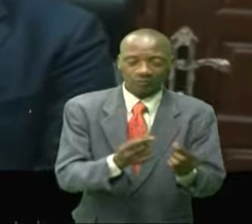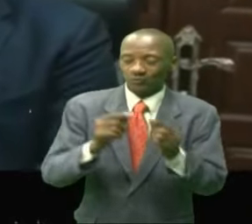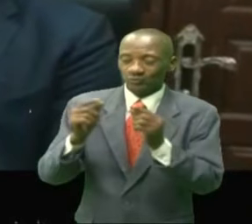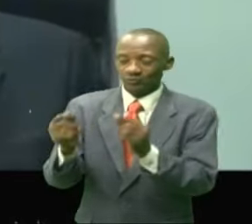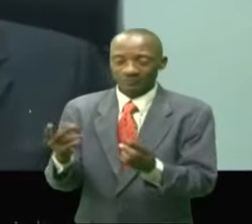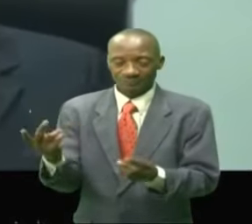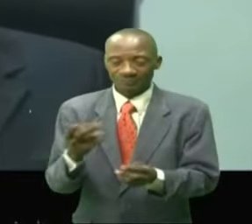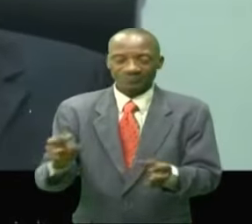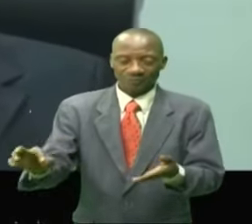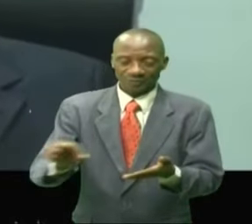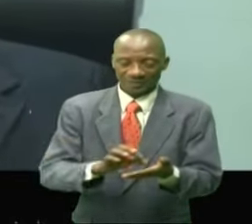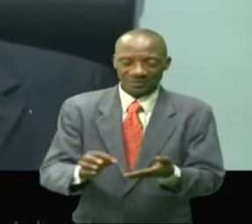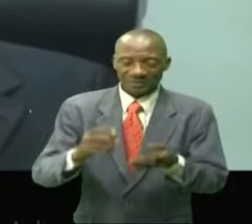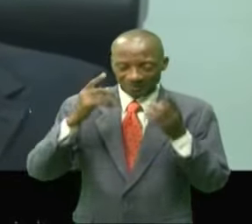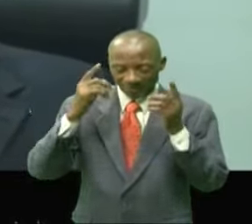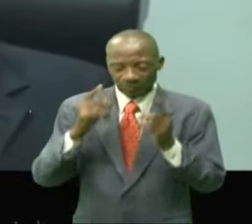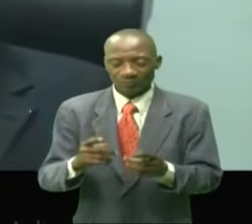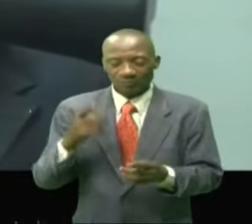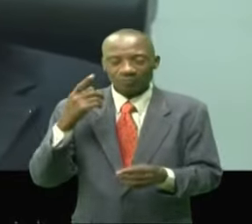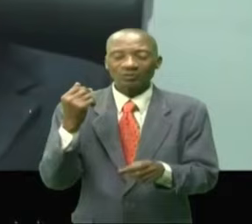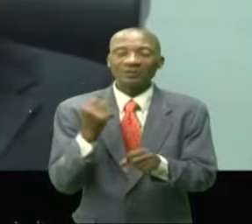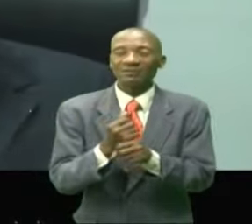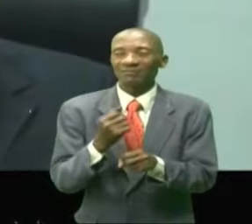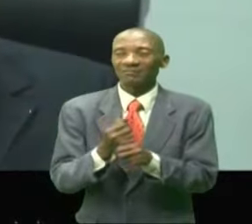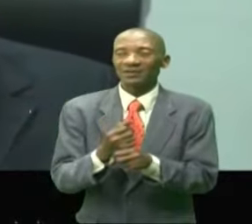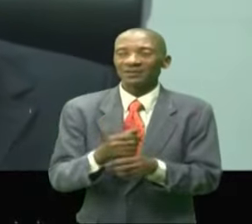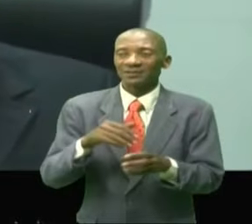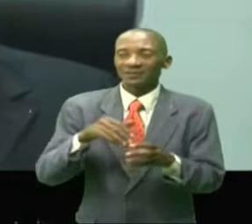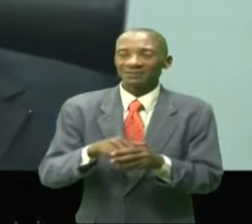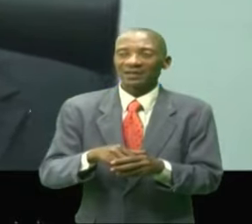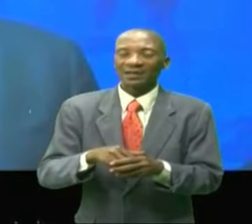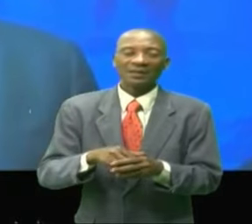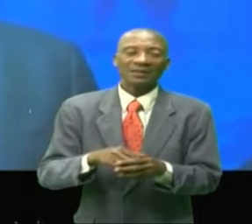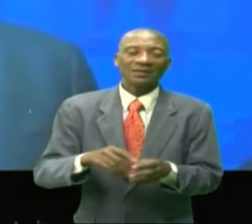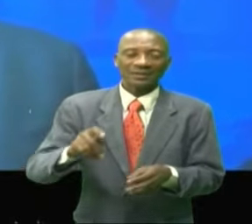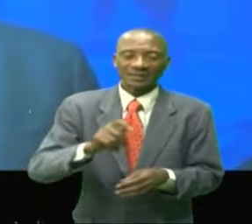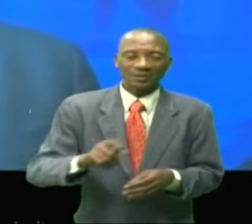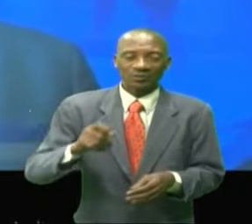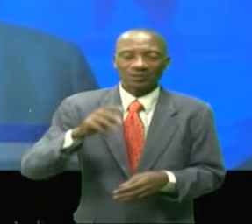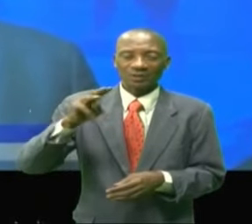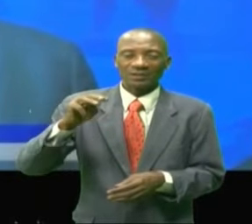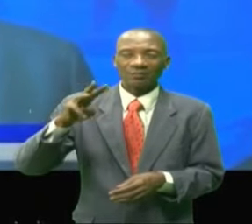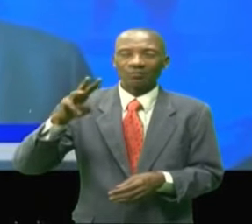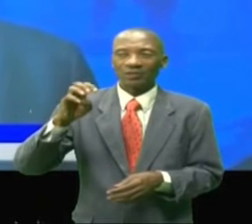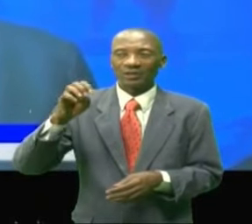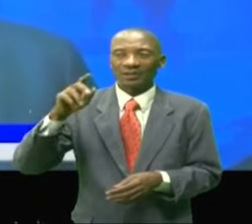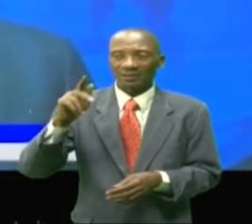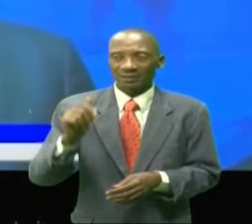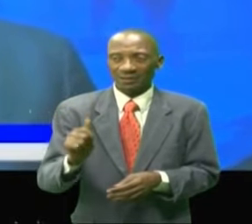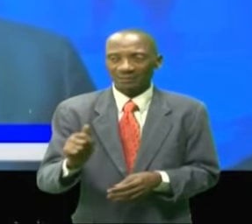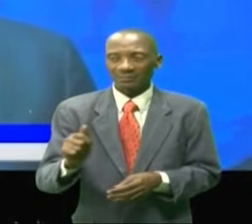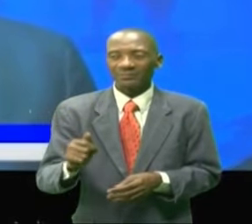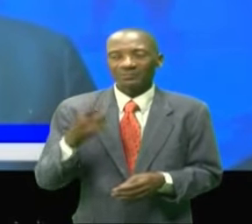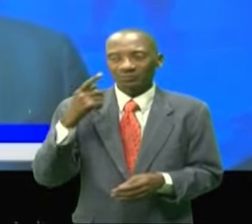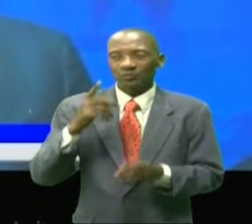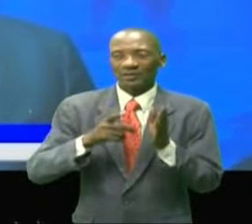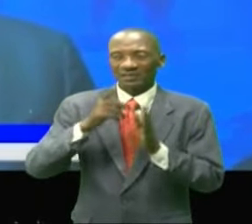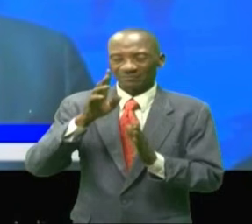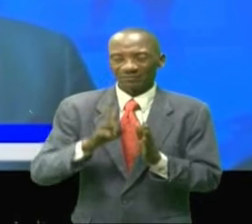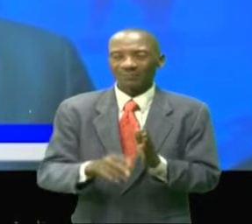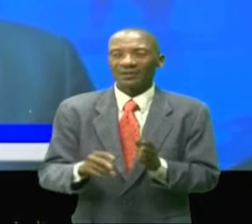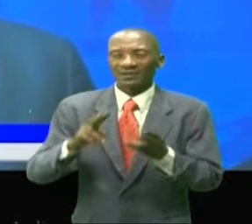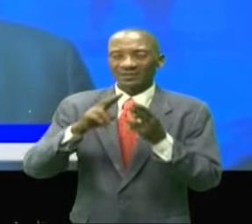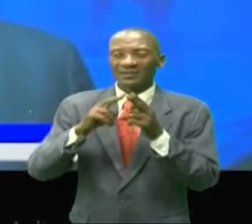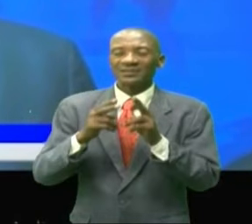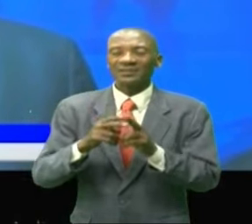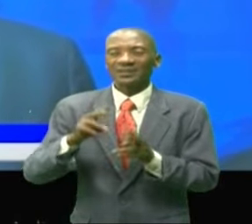par l'élu de Mweka, Martin Ikoukt Ikok. Pour nous, il fallait qu'on puisse présenter cette infrastructure au